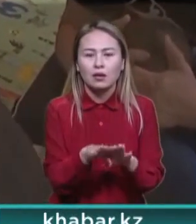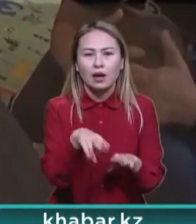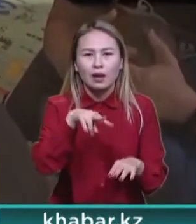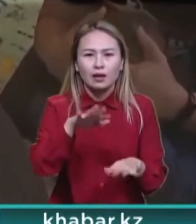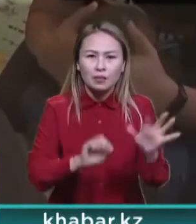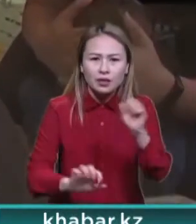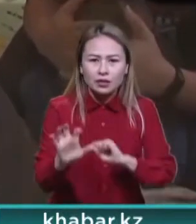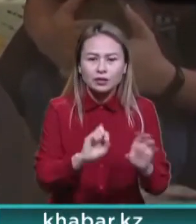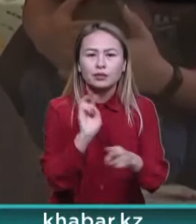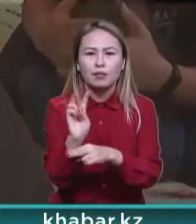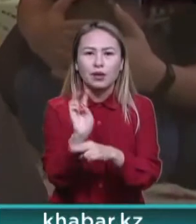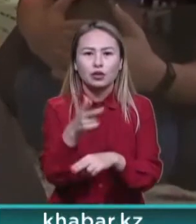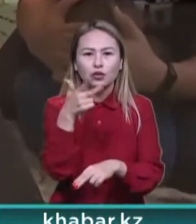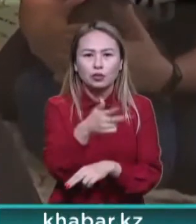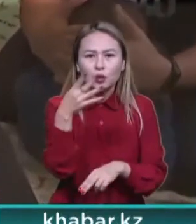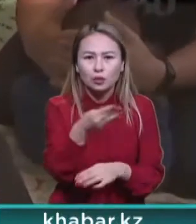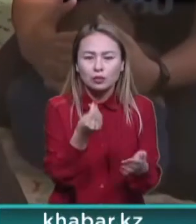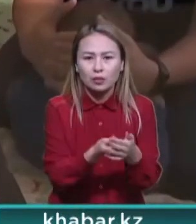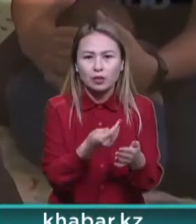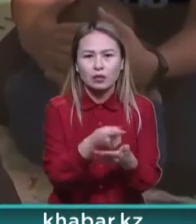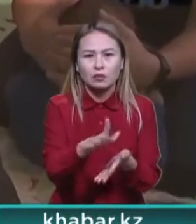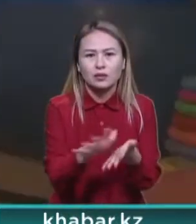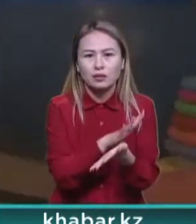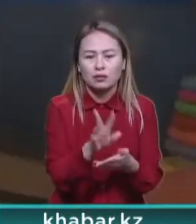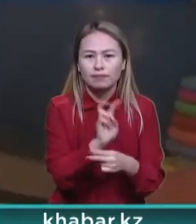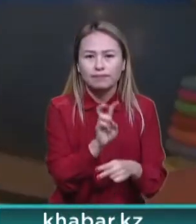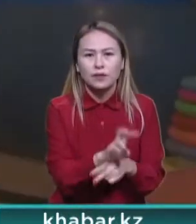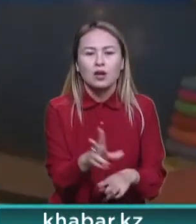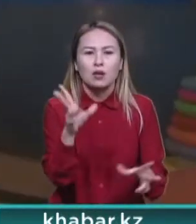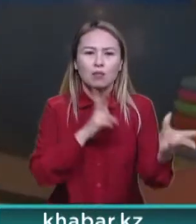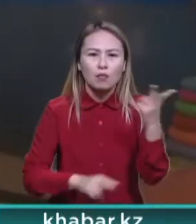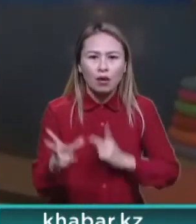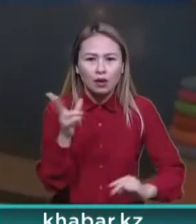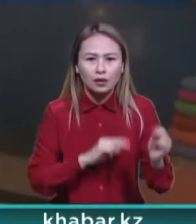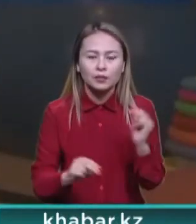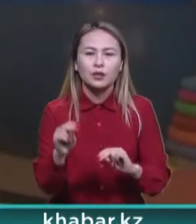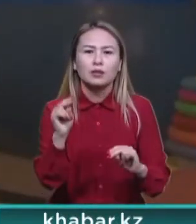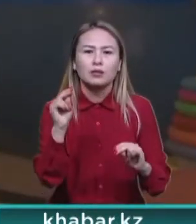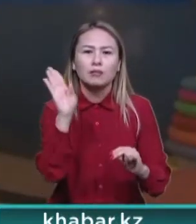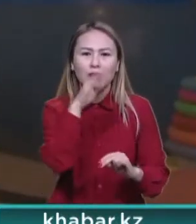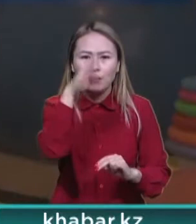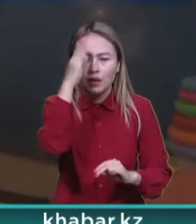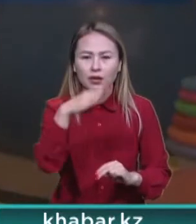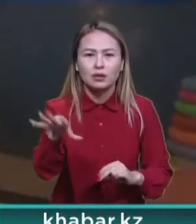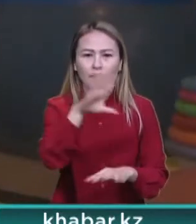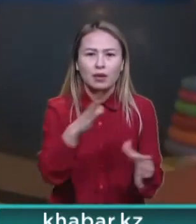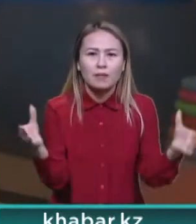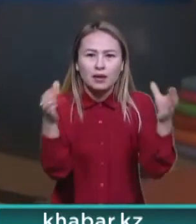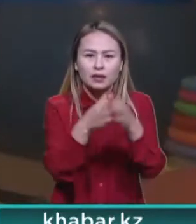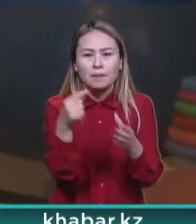басқа жерге барсаң 3000 4000 тұрады, мында тегін аламыз. Уайымдап жүрміз, мамалар бәрі